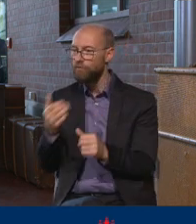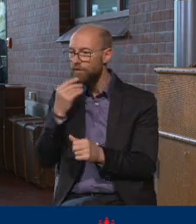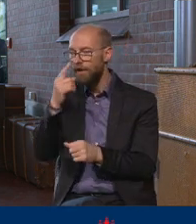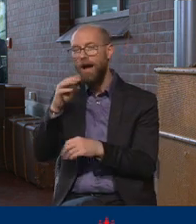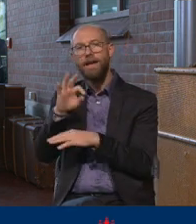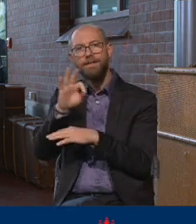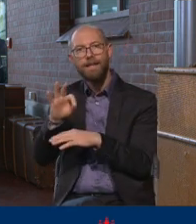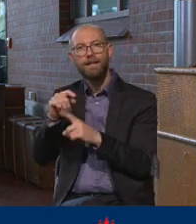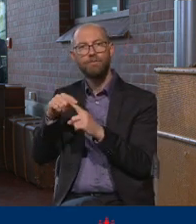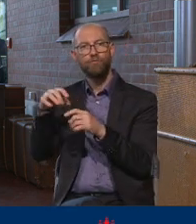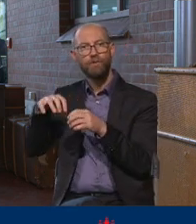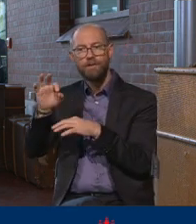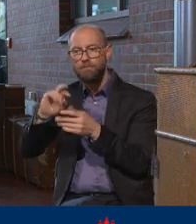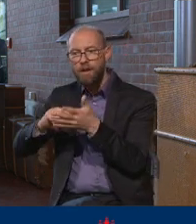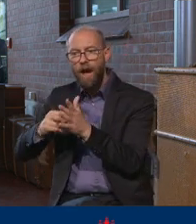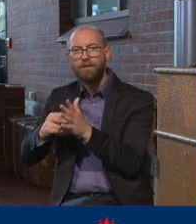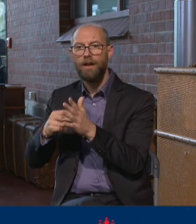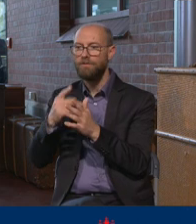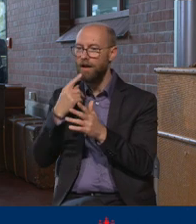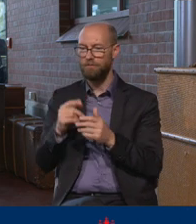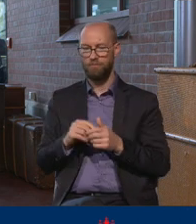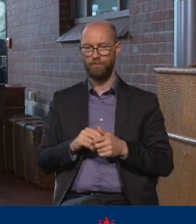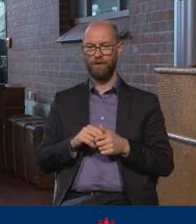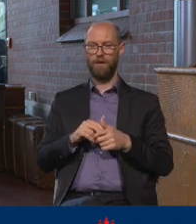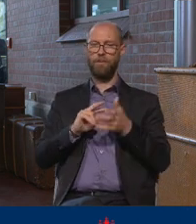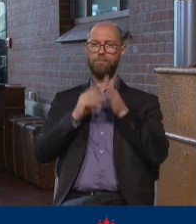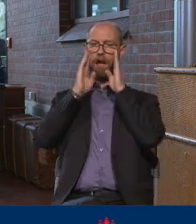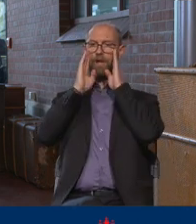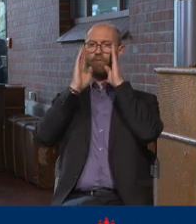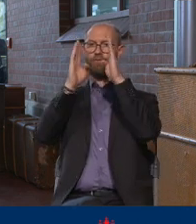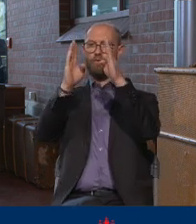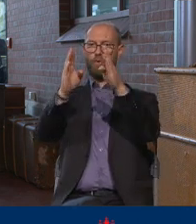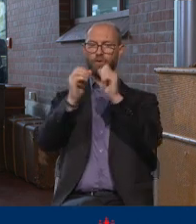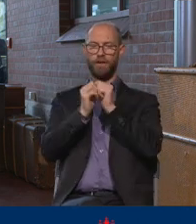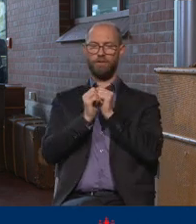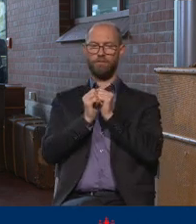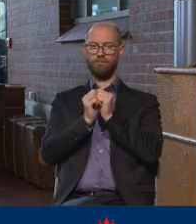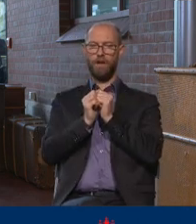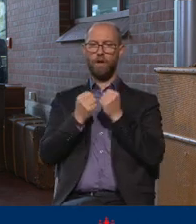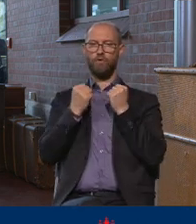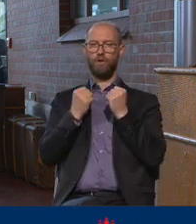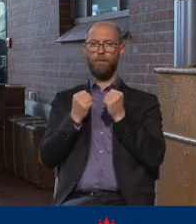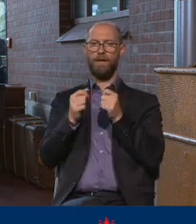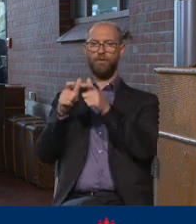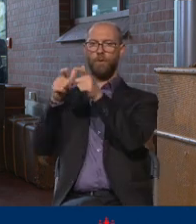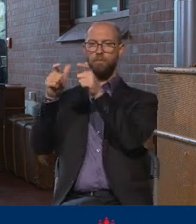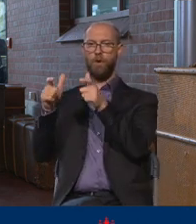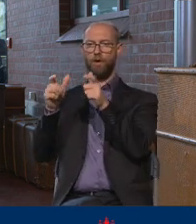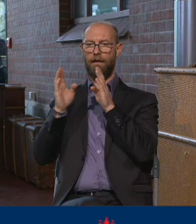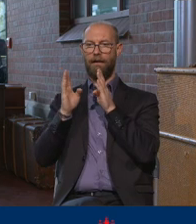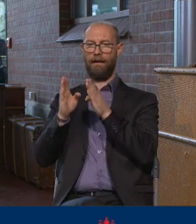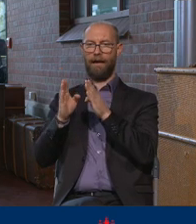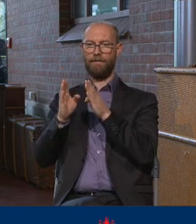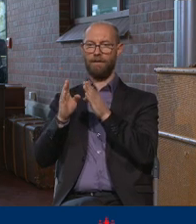von klaren fluchten bekannten stabiles blog rand gefühle und so weiter reden da weiß ich als fahrer